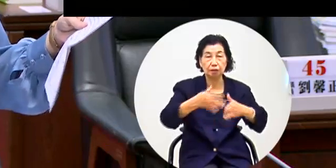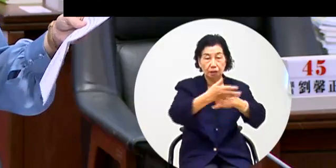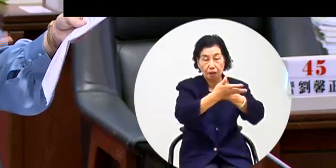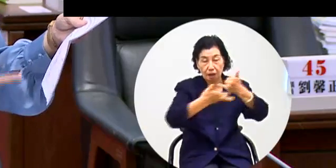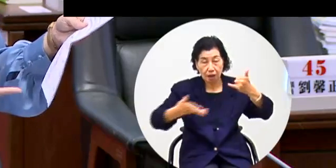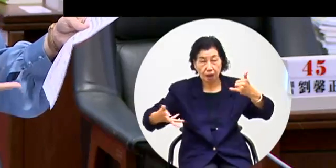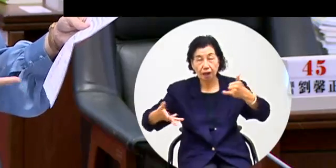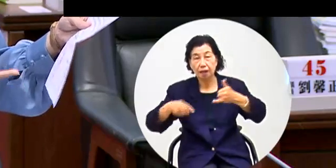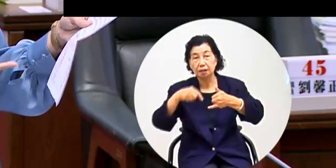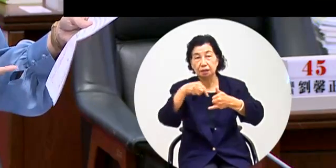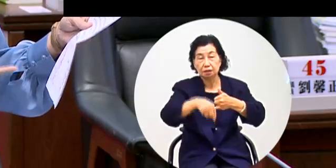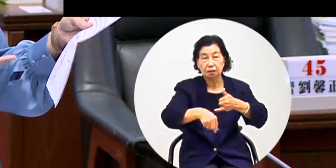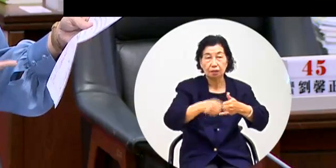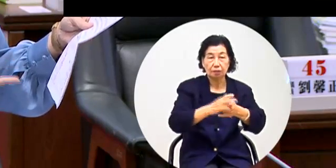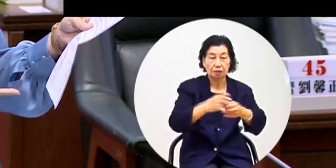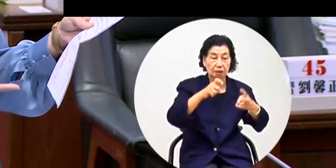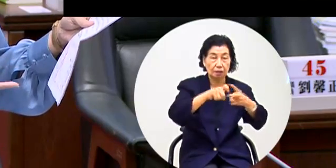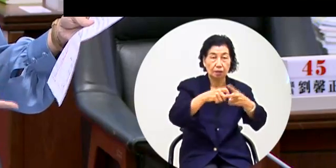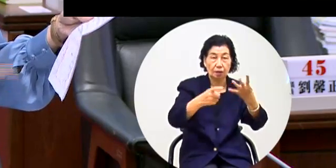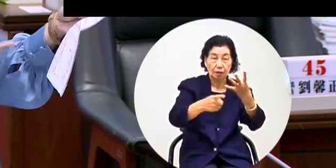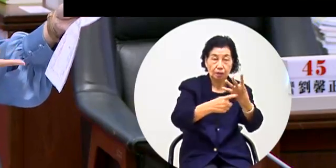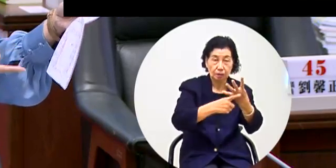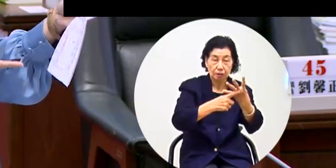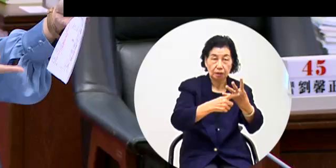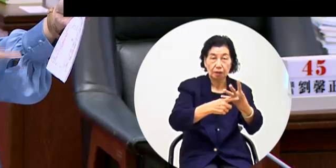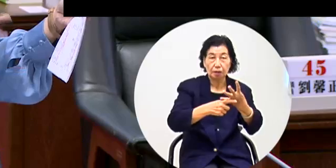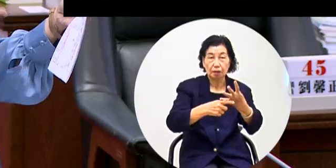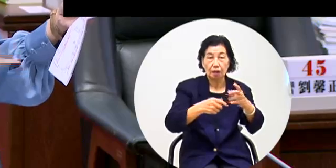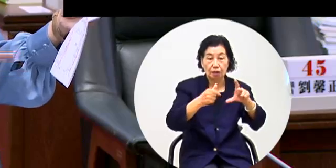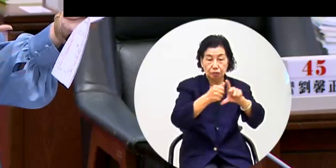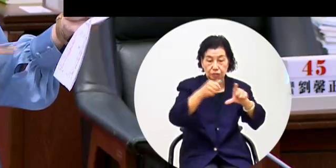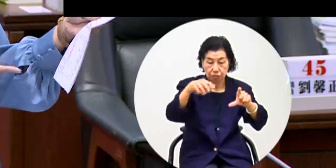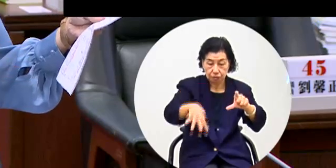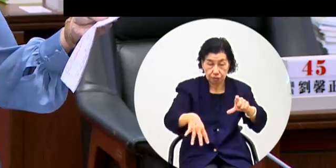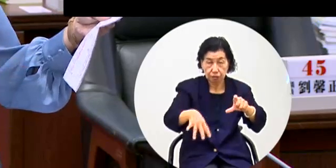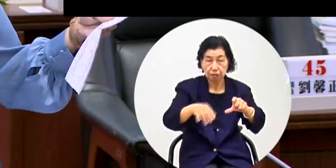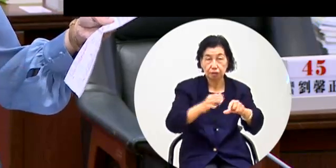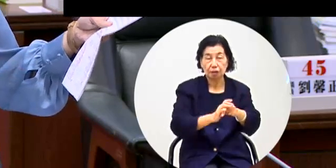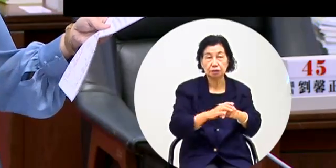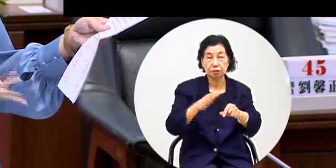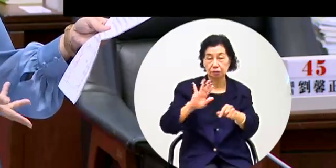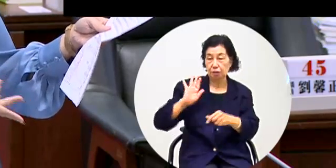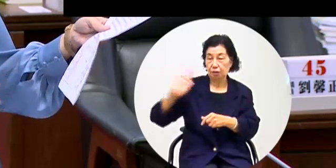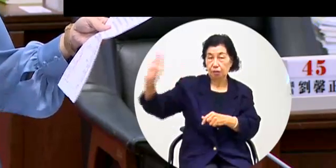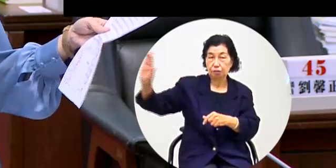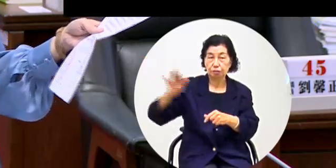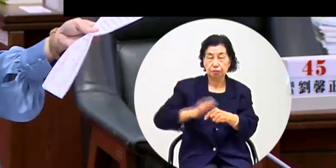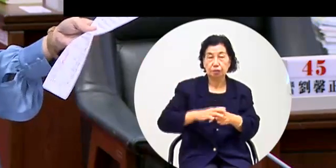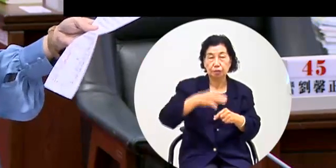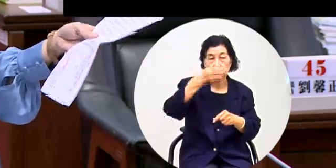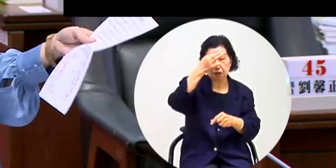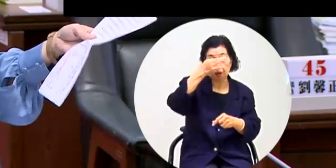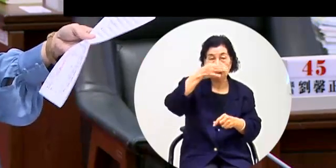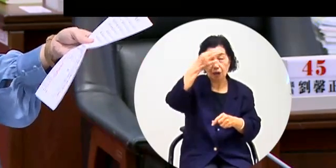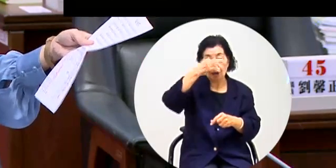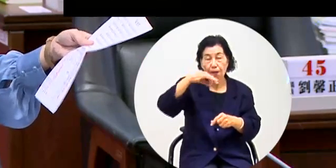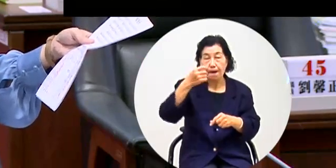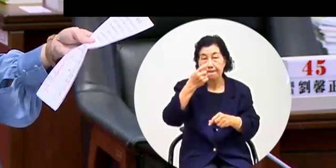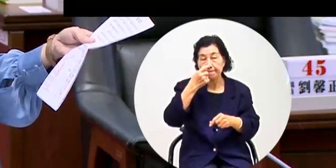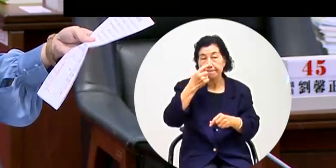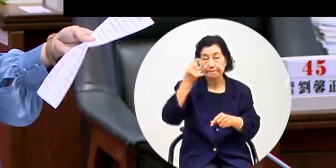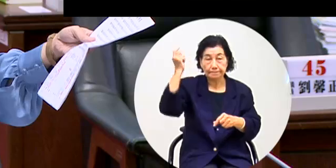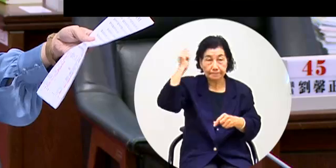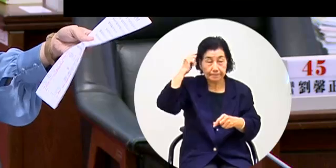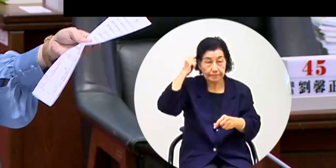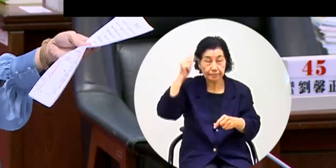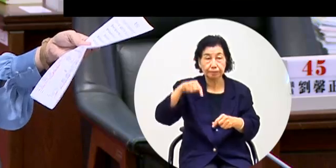角落，他是属于凤鼻头凤鸣里的。结果这些人呢，要问他们说：“你被搞到牛处不？”他们说：“没有，你们不是在迁